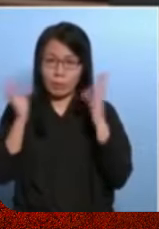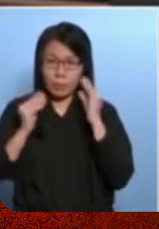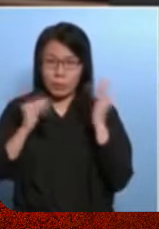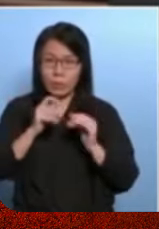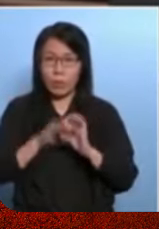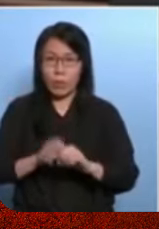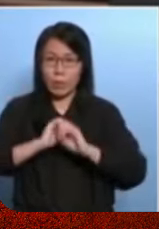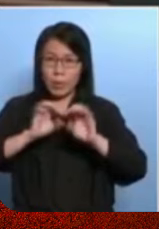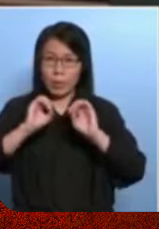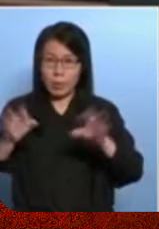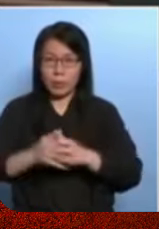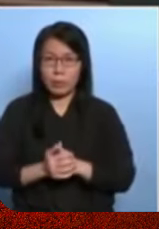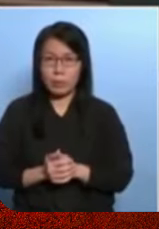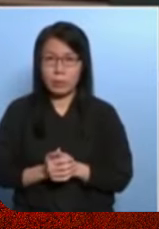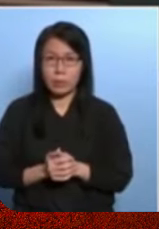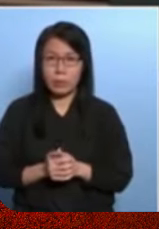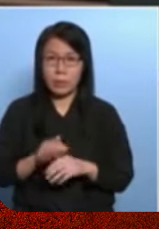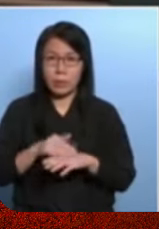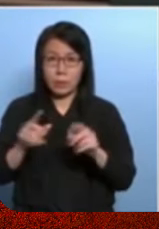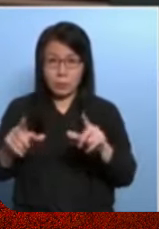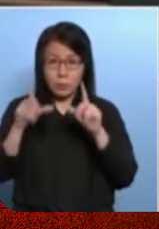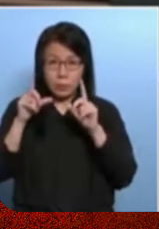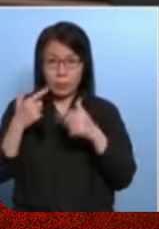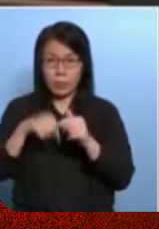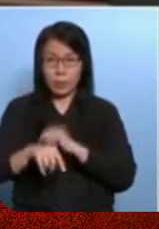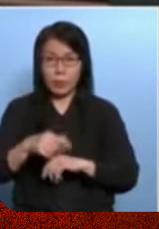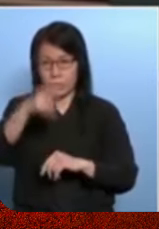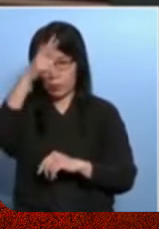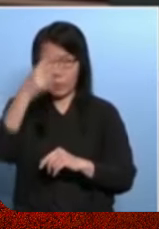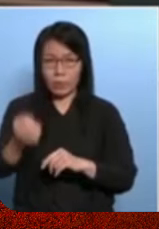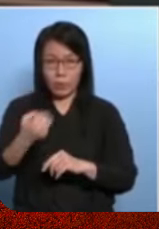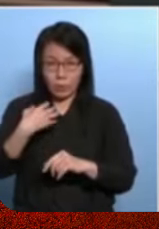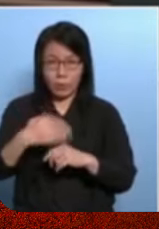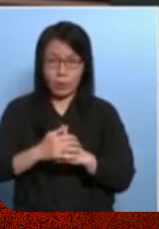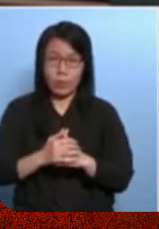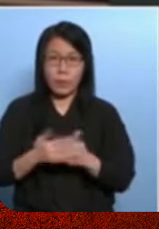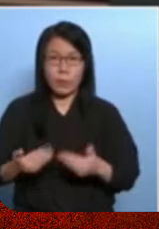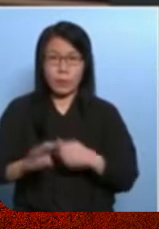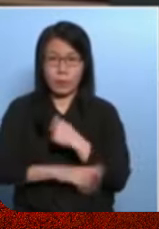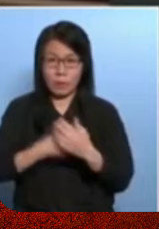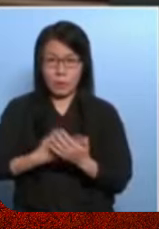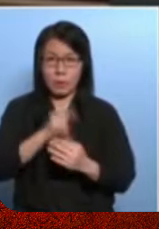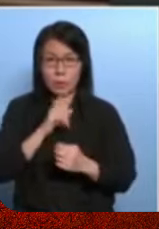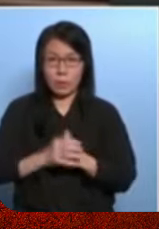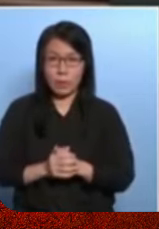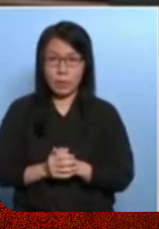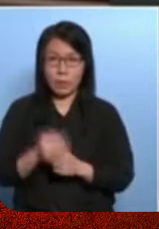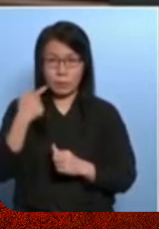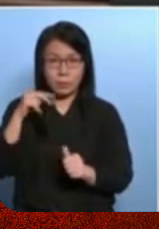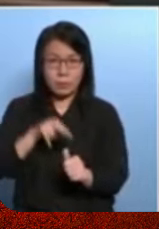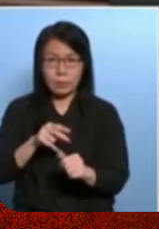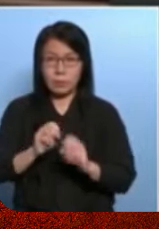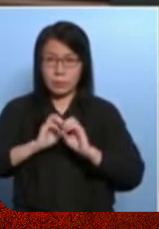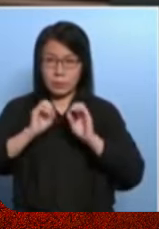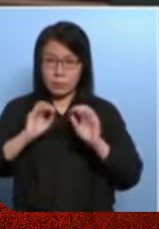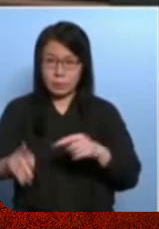些發放，在主體答覆裡面政府的回應就說現行的法律都有監管發布